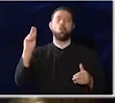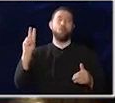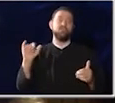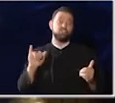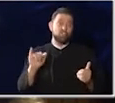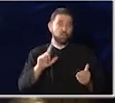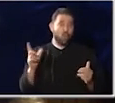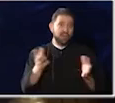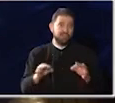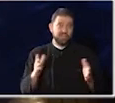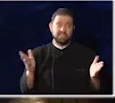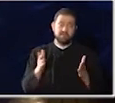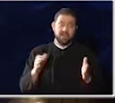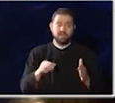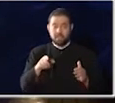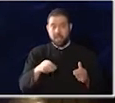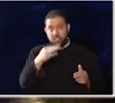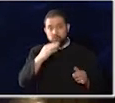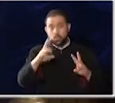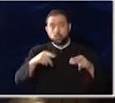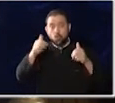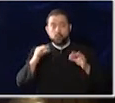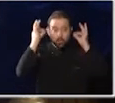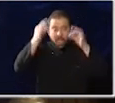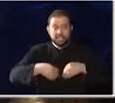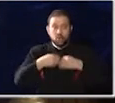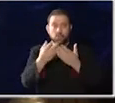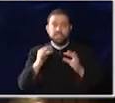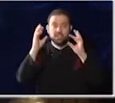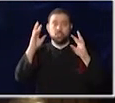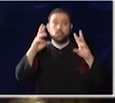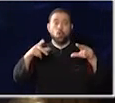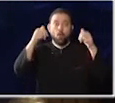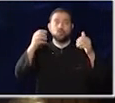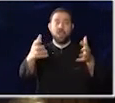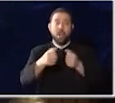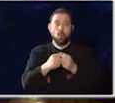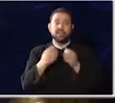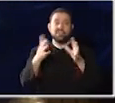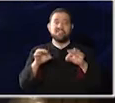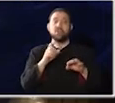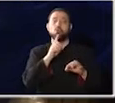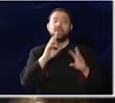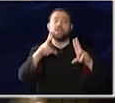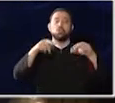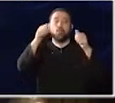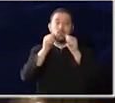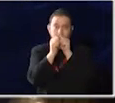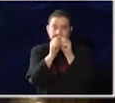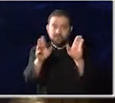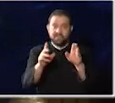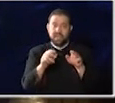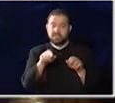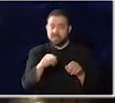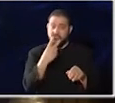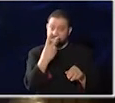nu ar fi disperat? Deși spune, Domnul a dat, Domnul a luat, fie numele Domnului binecuvântat, totuși vede că Domnul a